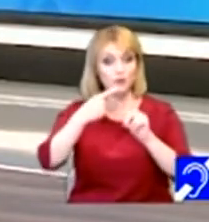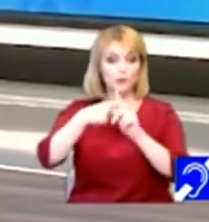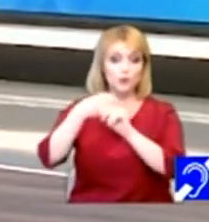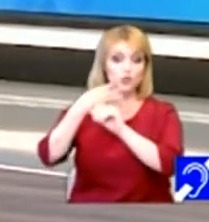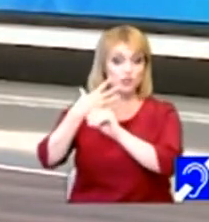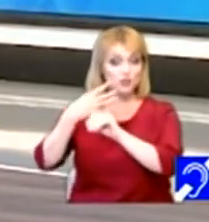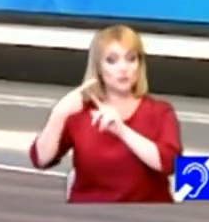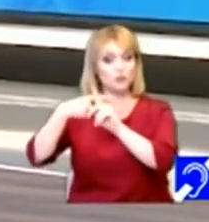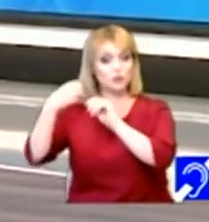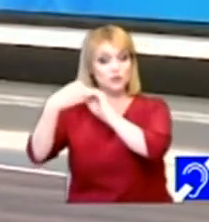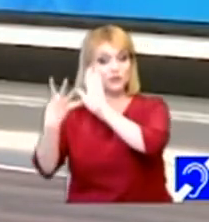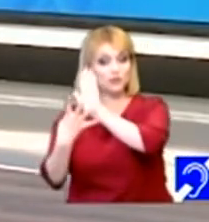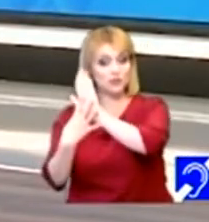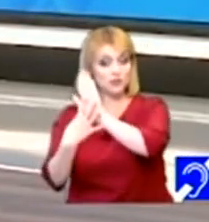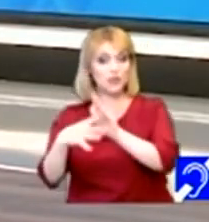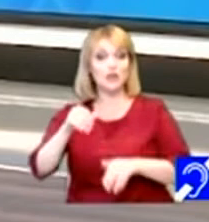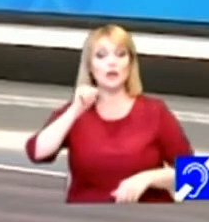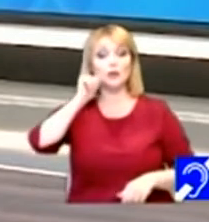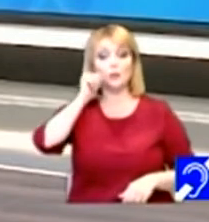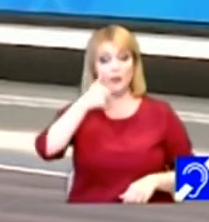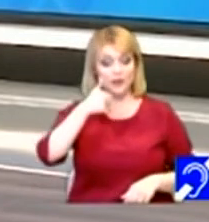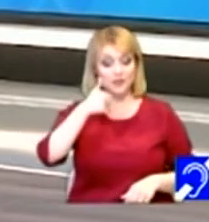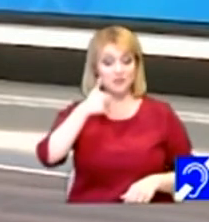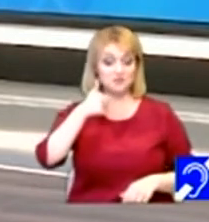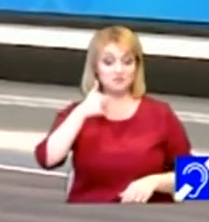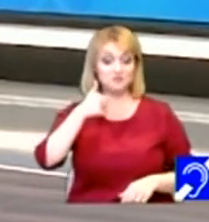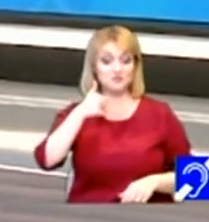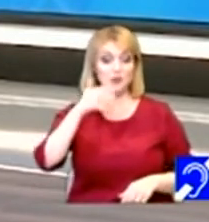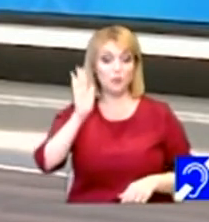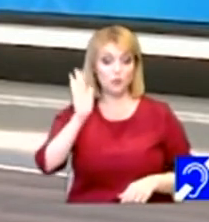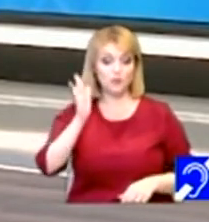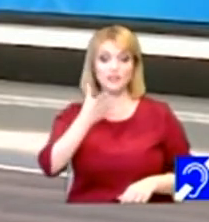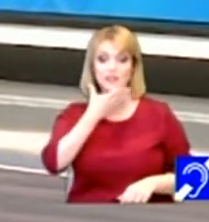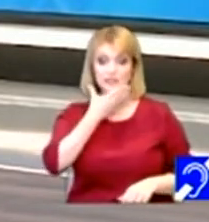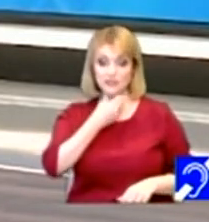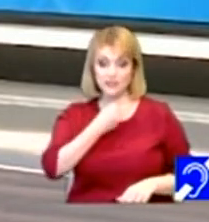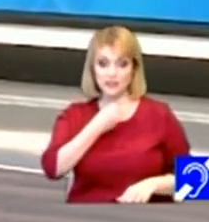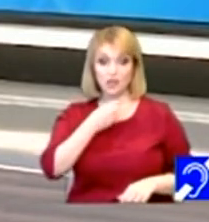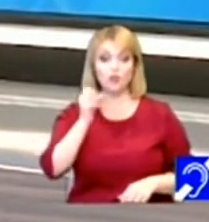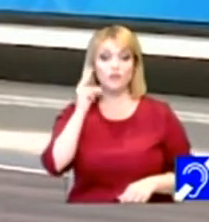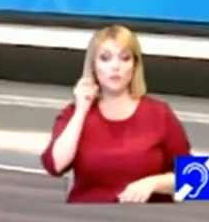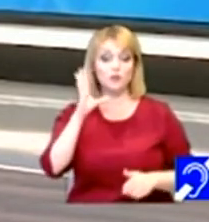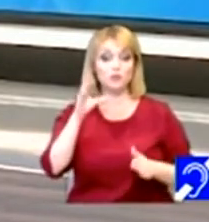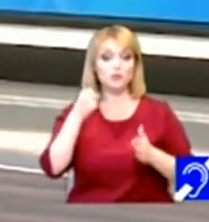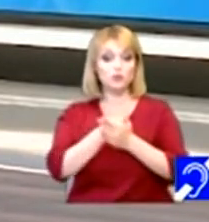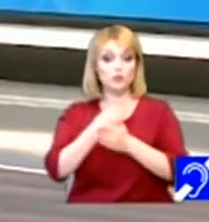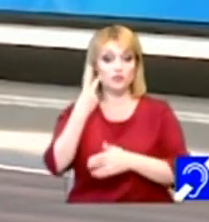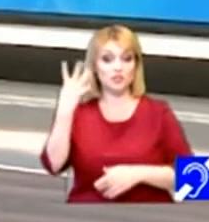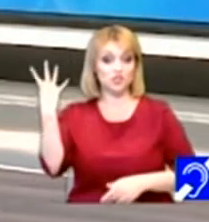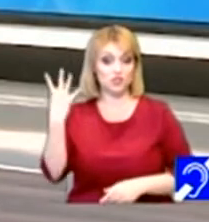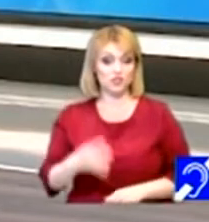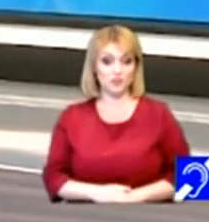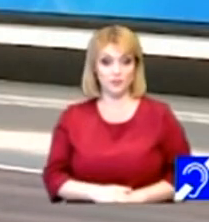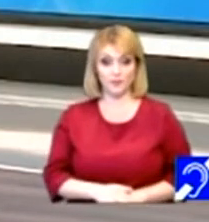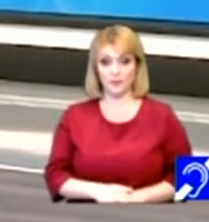și 19 grade. Mâine vremea va fi frumoasă, însă la amiază nu se vor depăși 24 de grade Celsius.